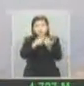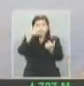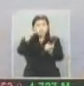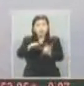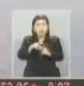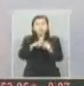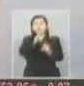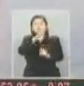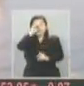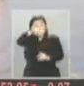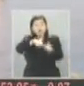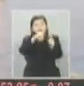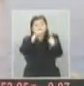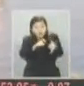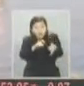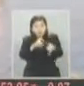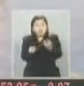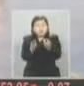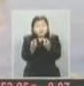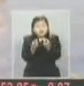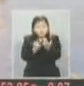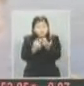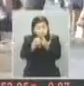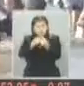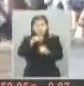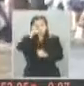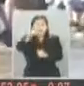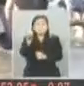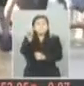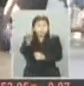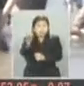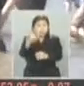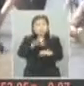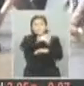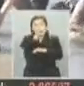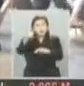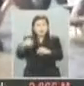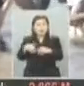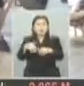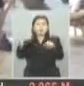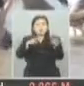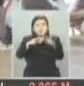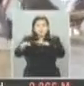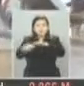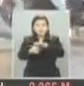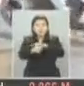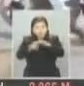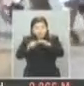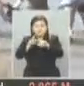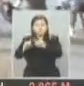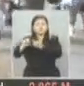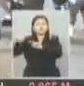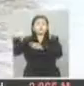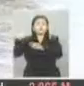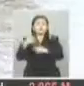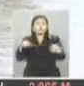ที่มีอยู่สูงเกินความเป็นจริงรวมทั้งมีการปล่อยเช่าช้างข้ามชาติแล้วไม่ได้นำกลับทำให้ช้างไทยนั้นลดจำนวนลงอย่างรวด